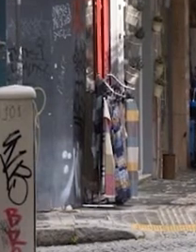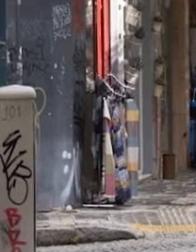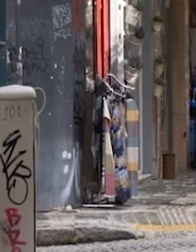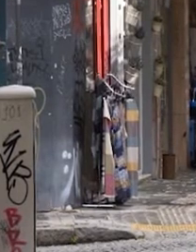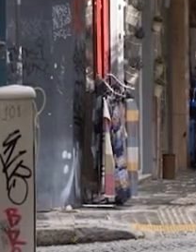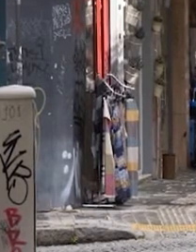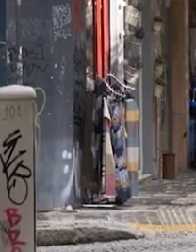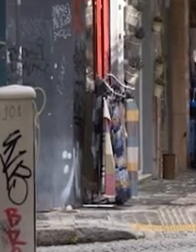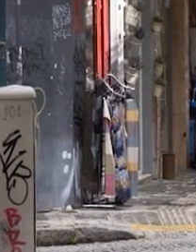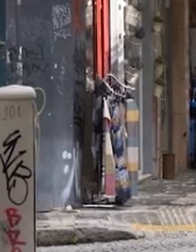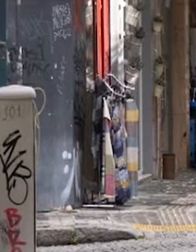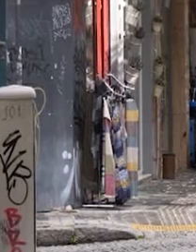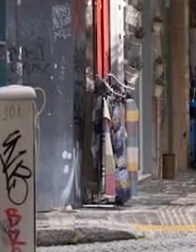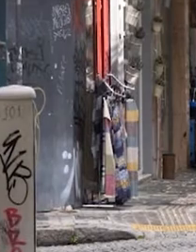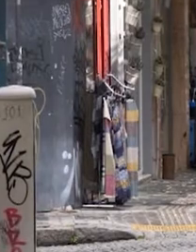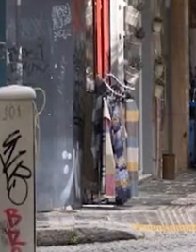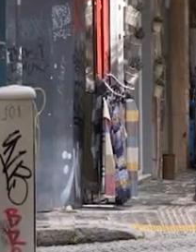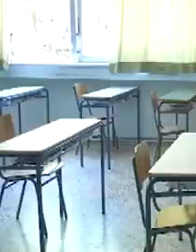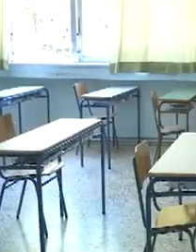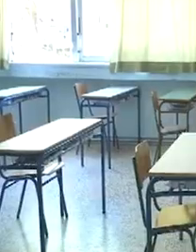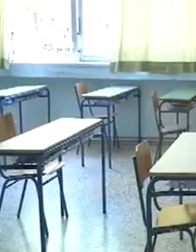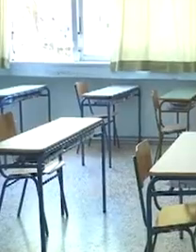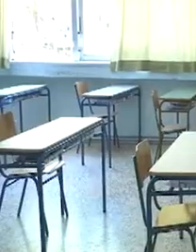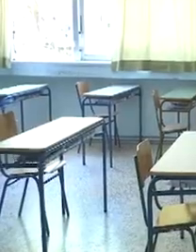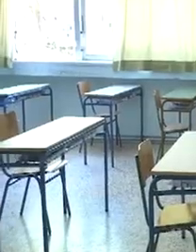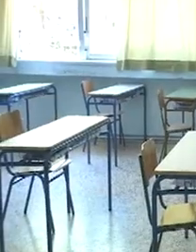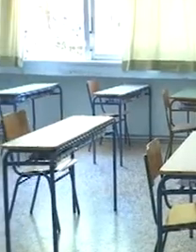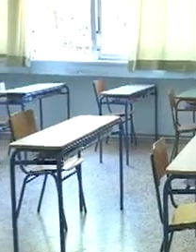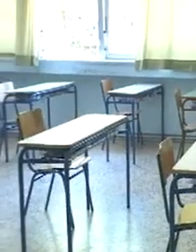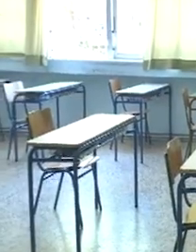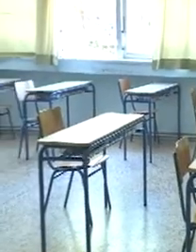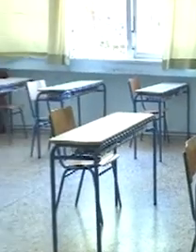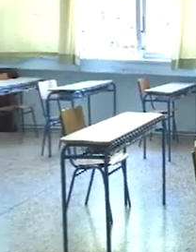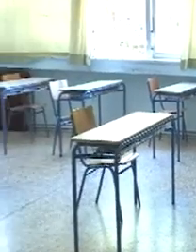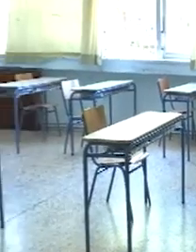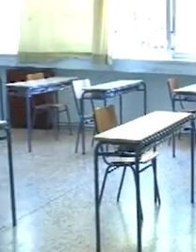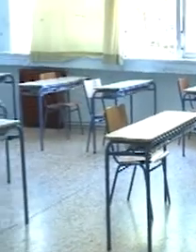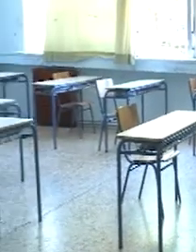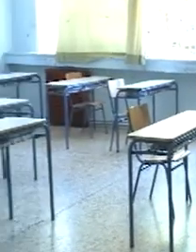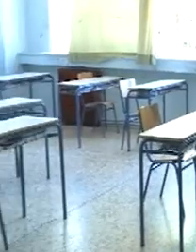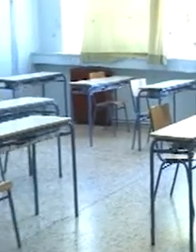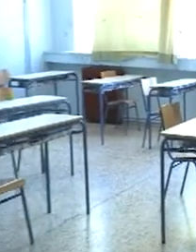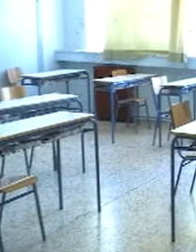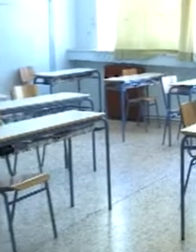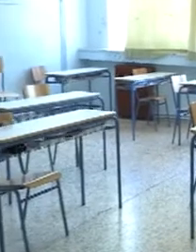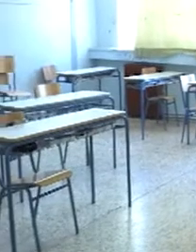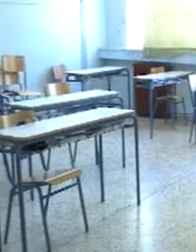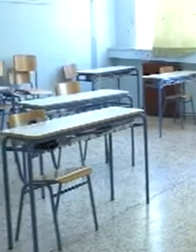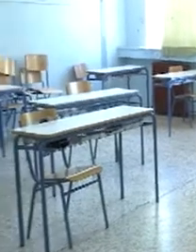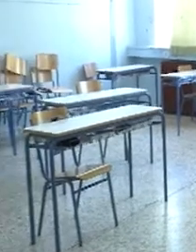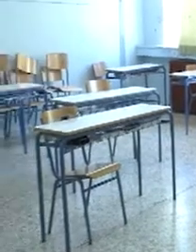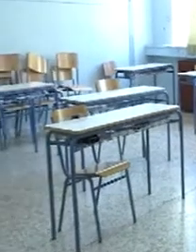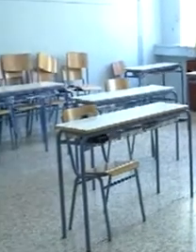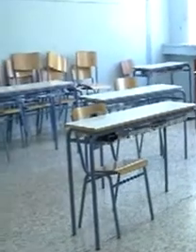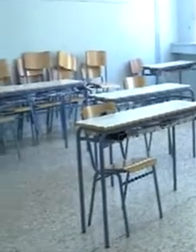Ηπείρου, οι αλλαγές είναι ότι από Δευτέρα ξεκινά τελικά η λειτουργία διαζώσης των γυμνασίων και λυκείων, κάτι που δεν θα γίνει